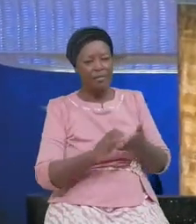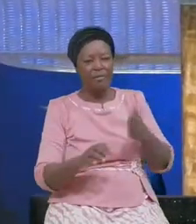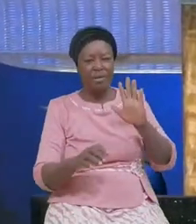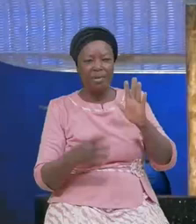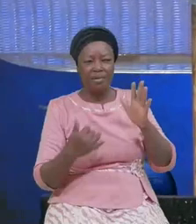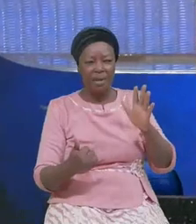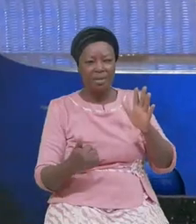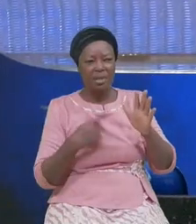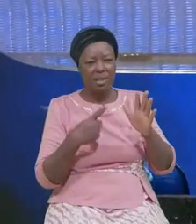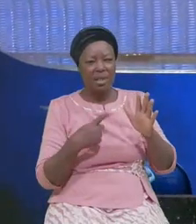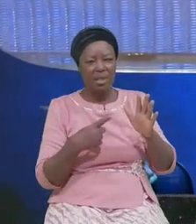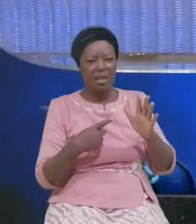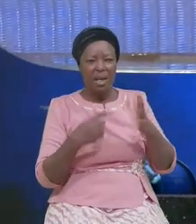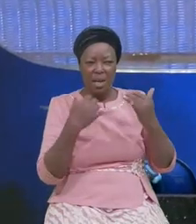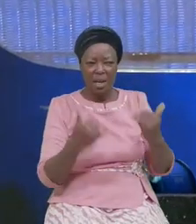formés pour cela,